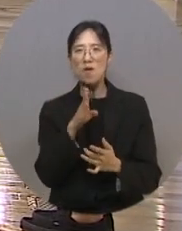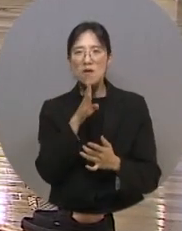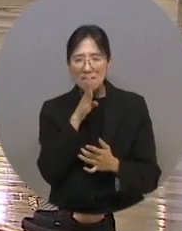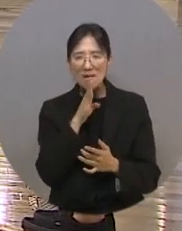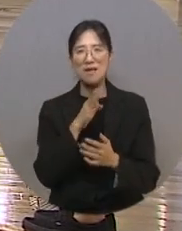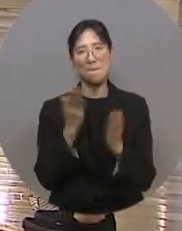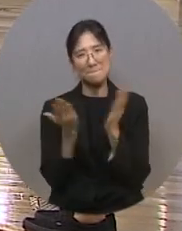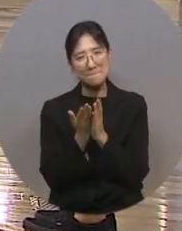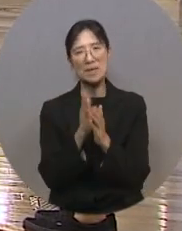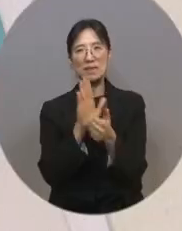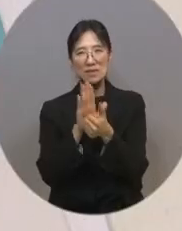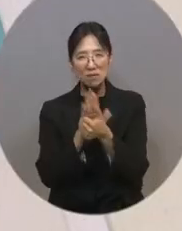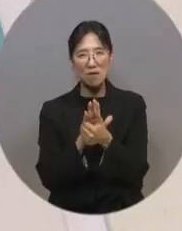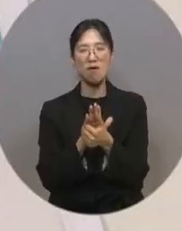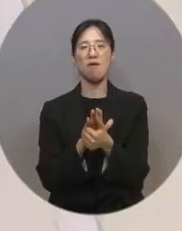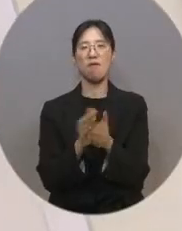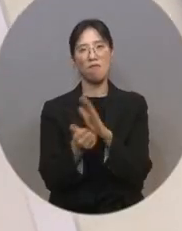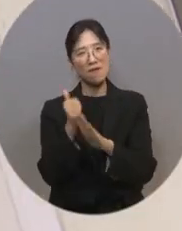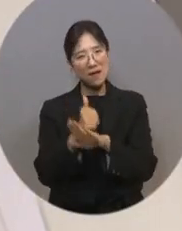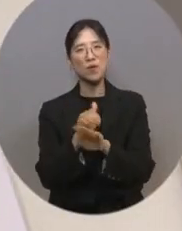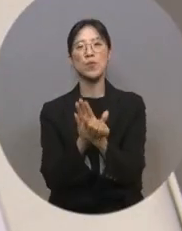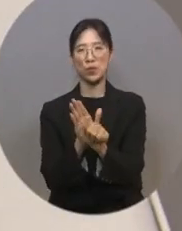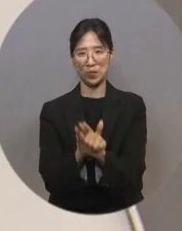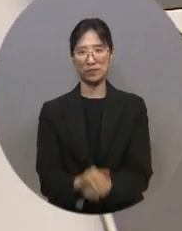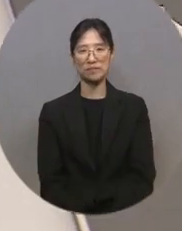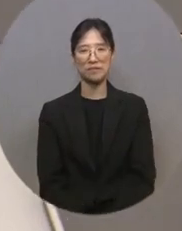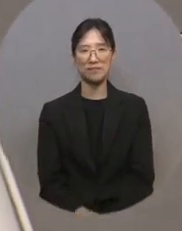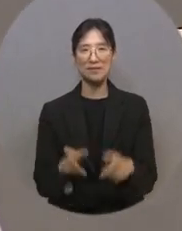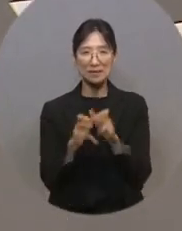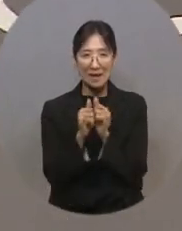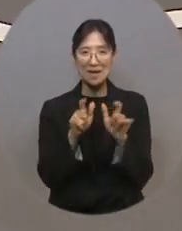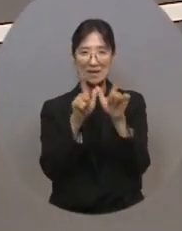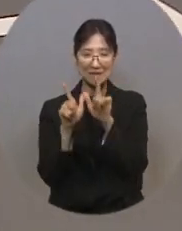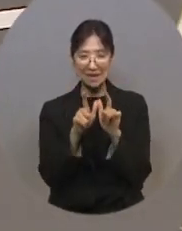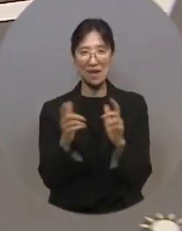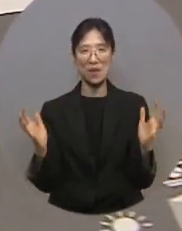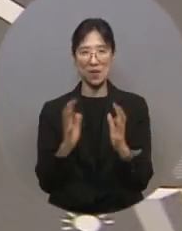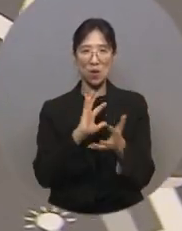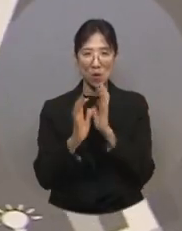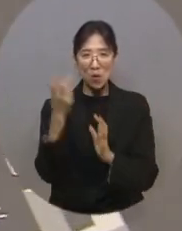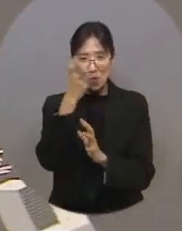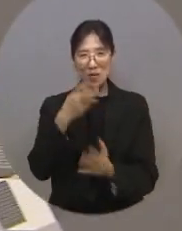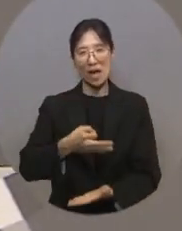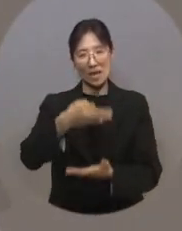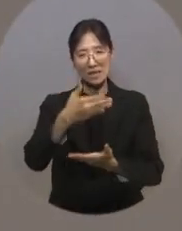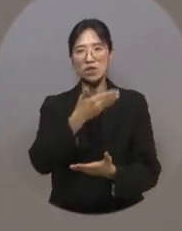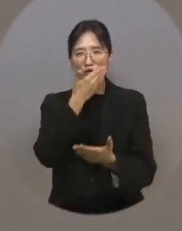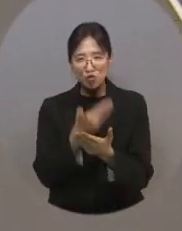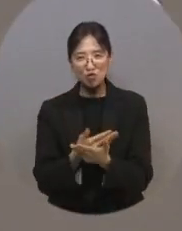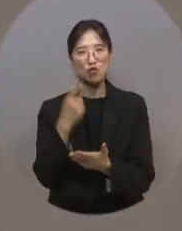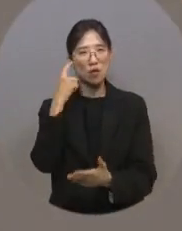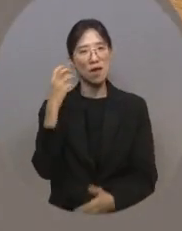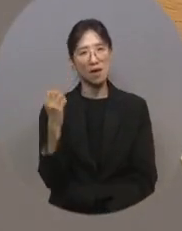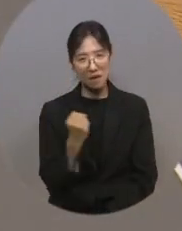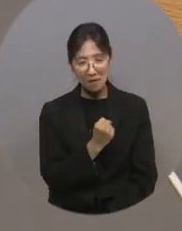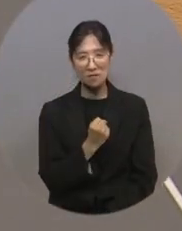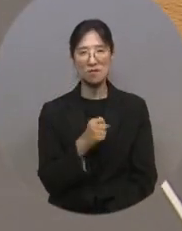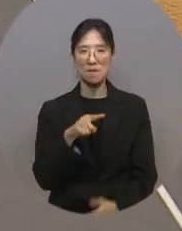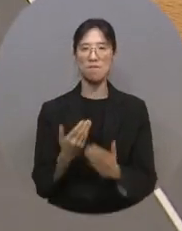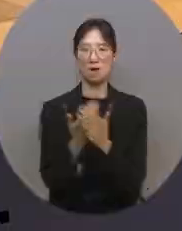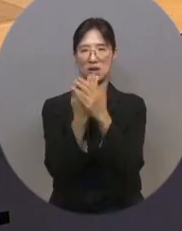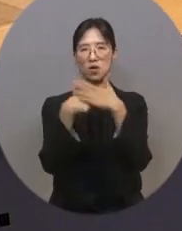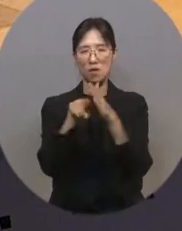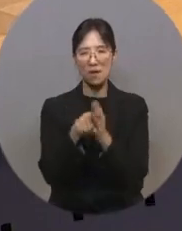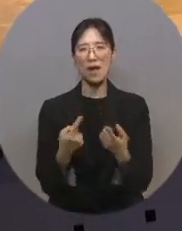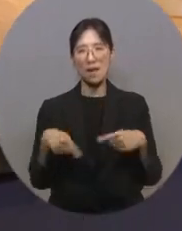지원을 가능하게 하는 데 기여합니다. 장애인산 패널 조사의 가치와 중요성을 인식하고 그 발전을